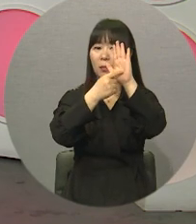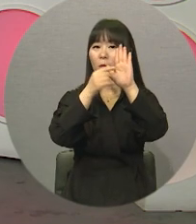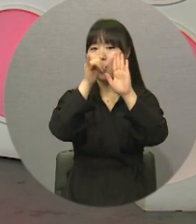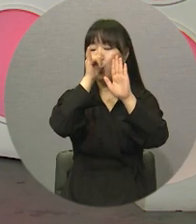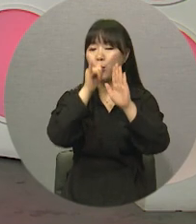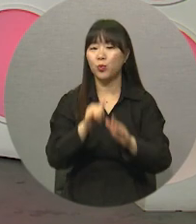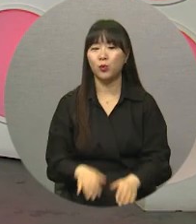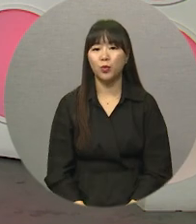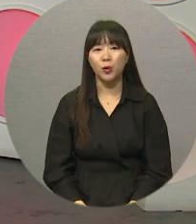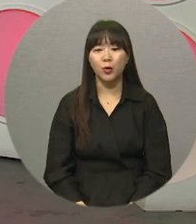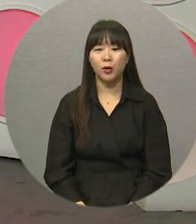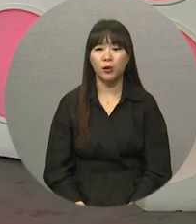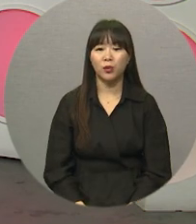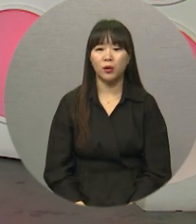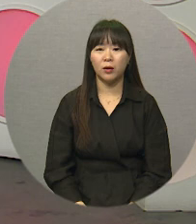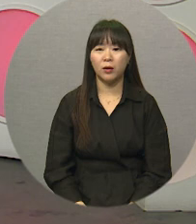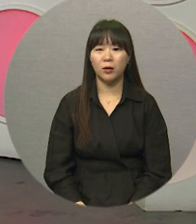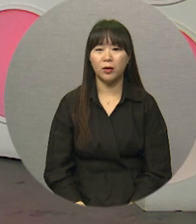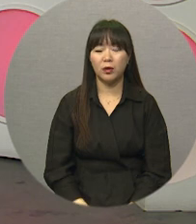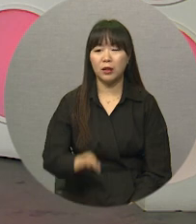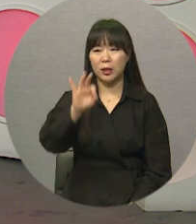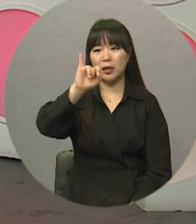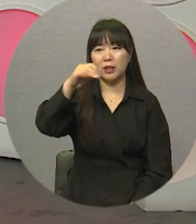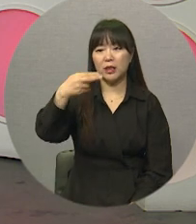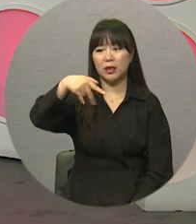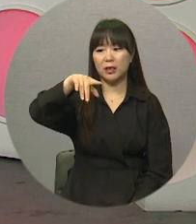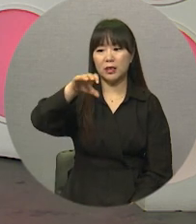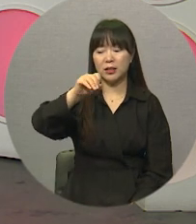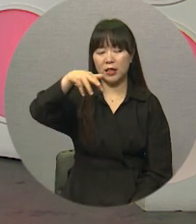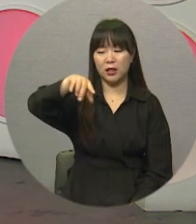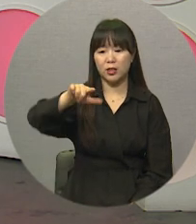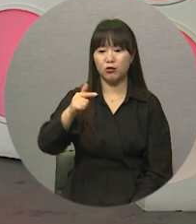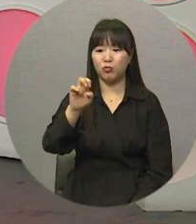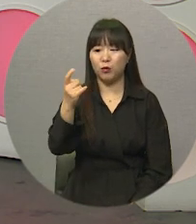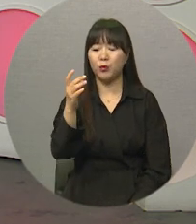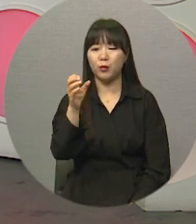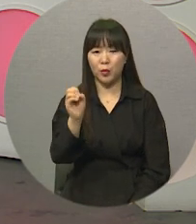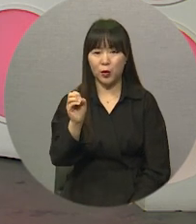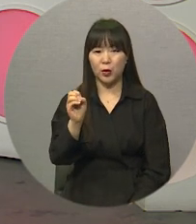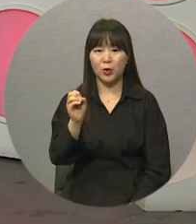신곡. 신곡 뭐 나왔어요? 일장춘몽이라는. 일장춘몽. 아, 본인의 이제